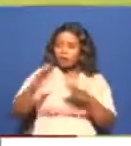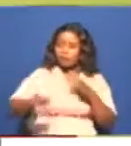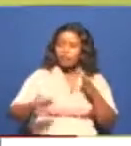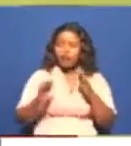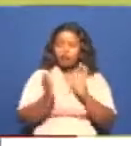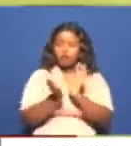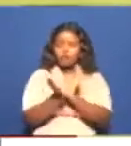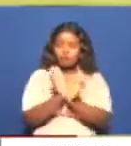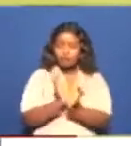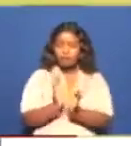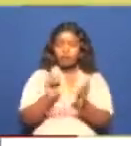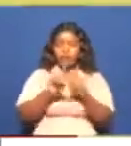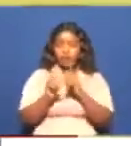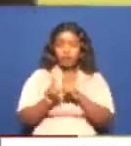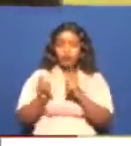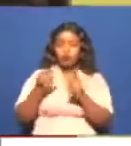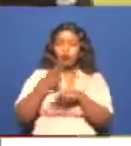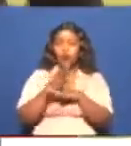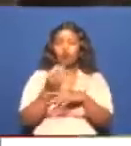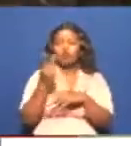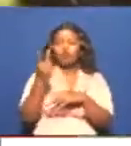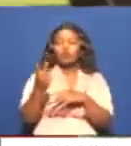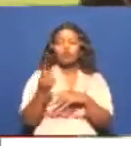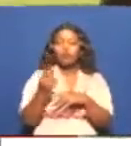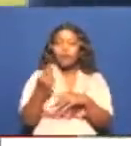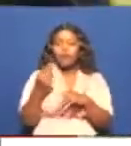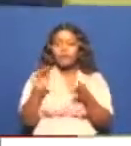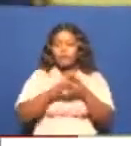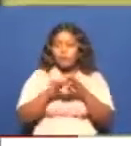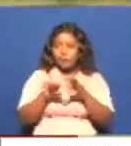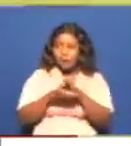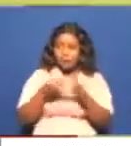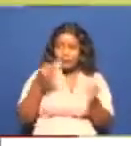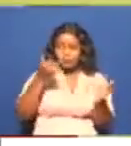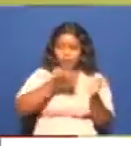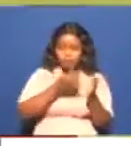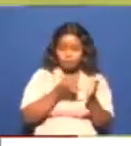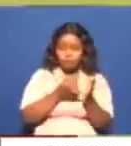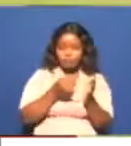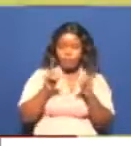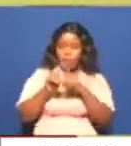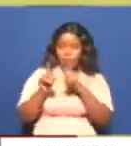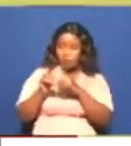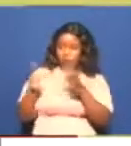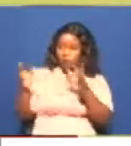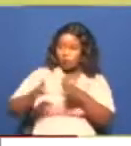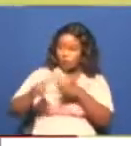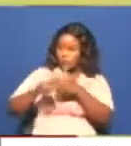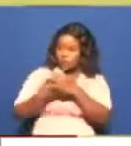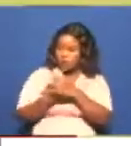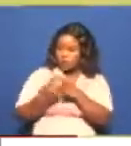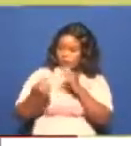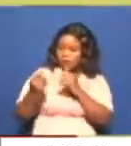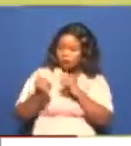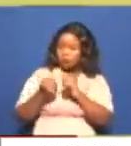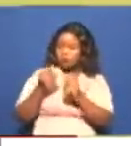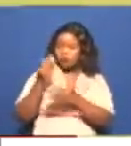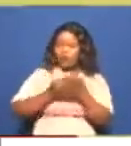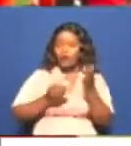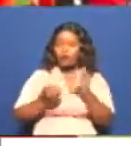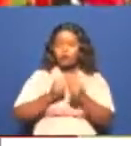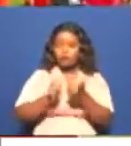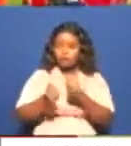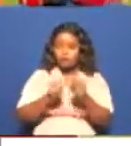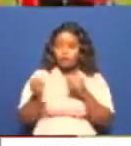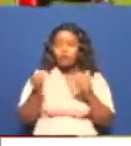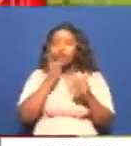zaidi ya wanariadha 200 wakishiriki. Kamati hiyo ilitumia zoezi hilo kuashiria mwanzo wa mashindano ya kufuzu kwa michezo ya Jumuiya ya Madola kesho katika